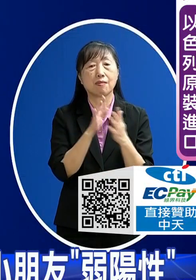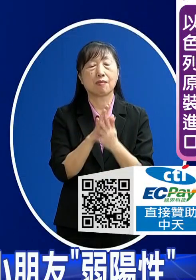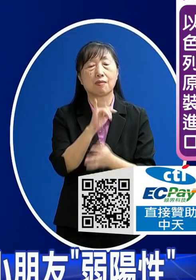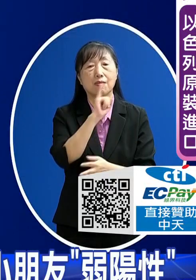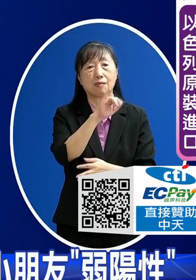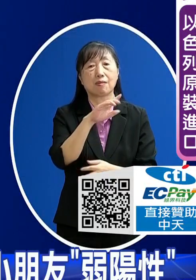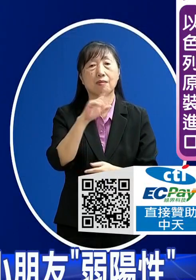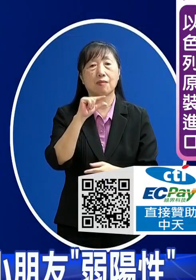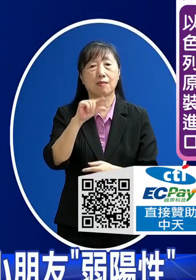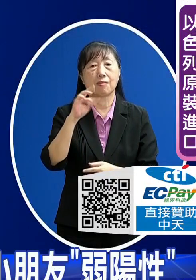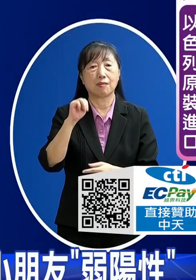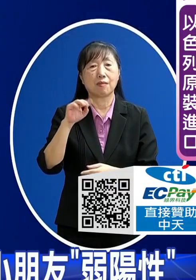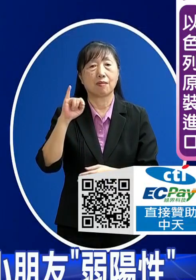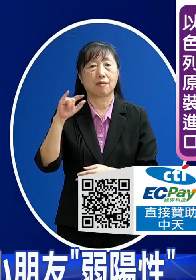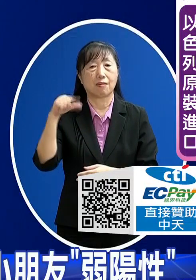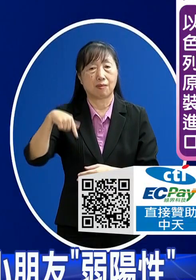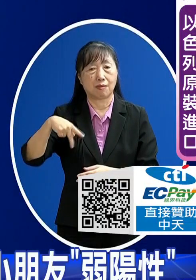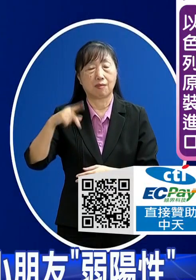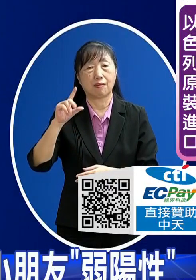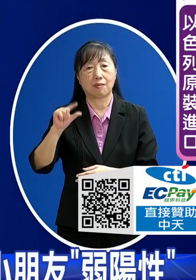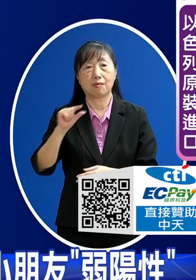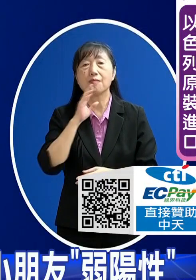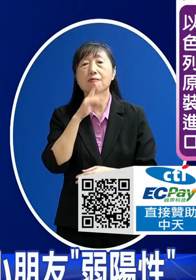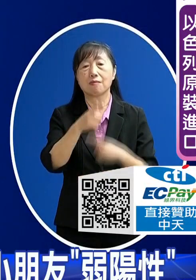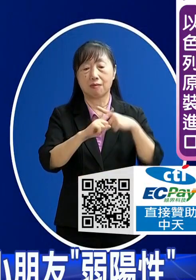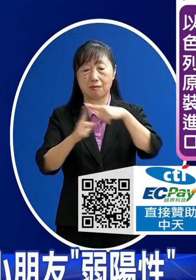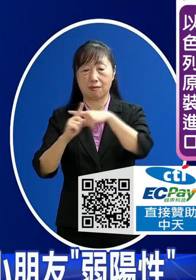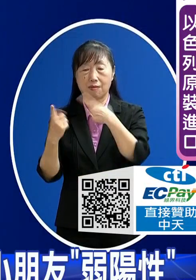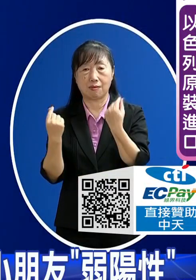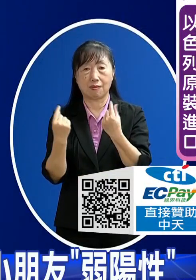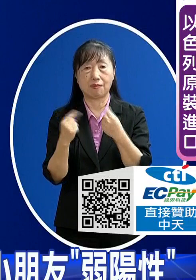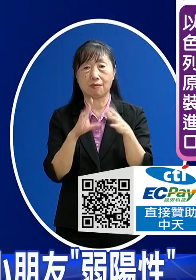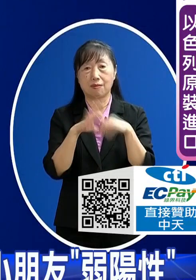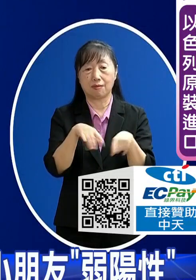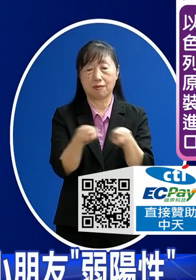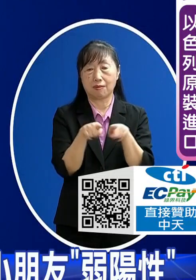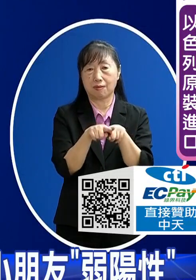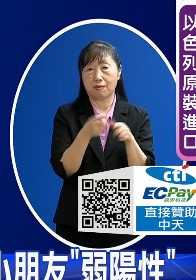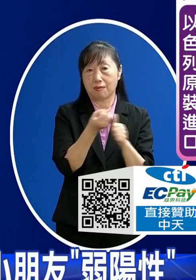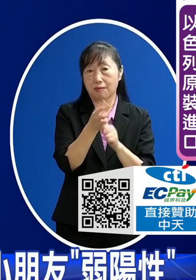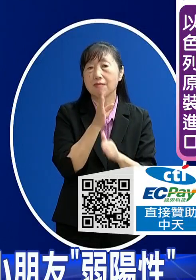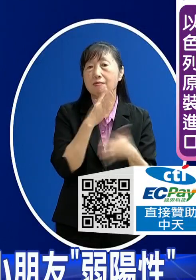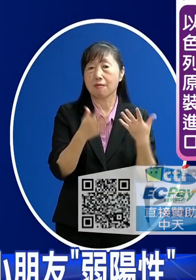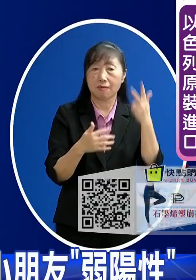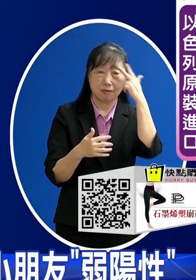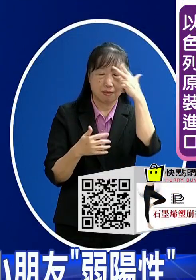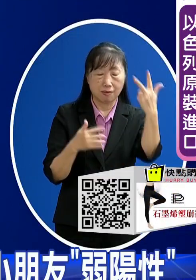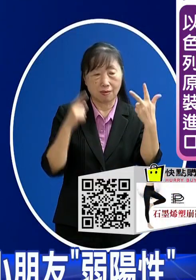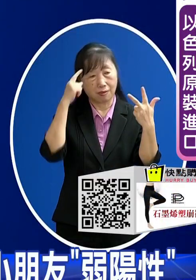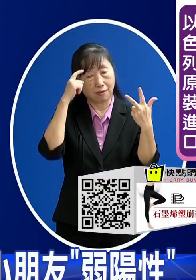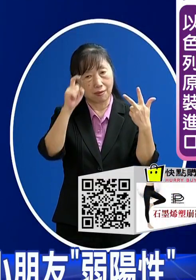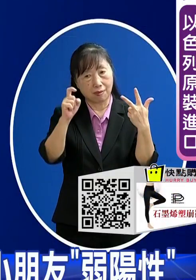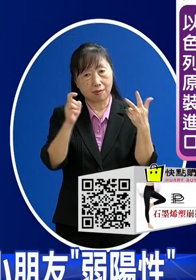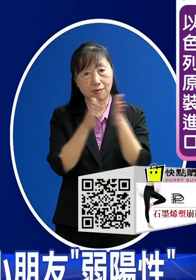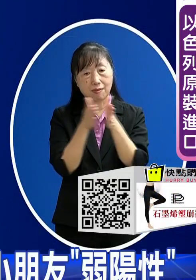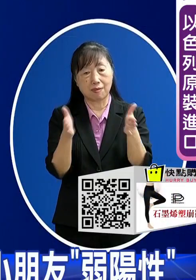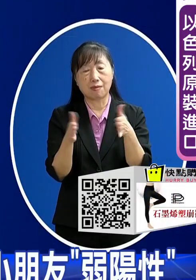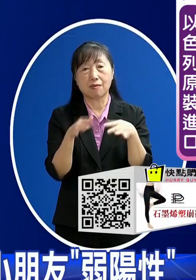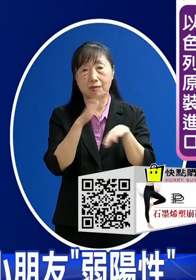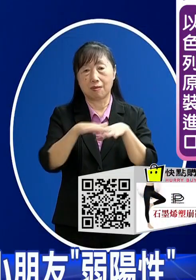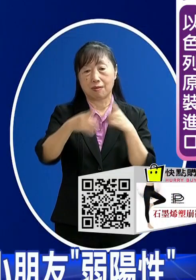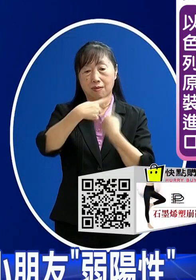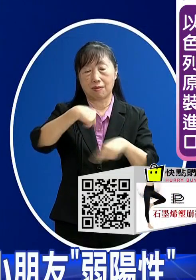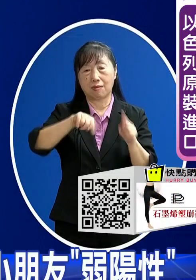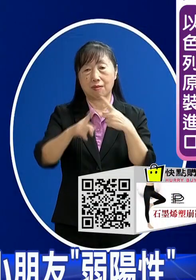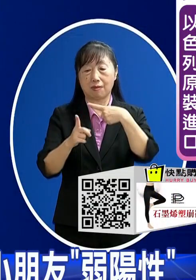IgG 阳，那大概表示就是说，因为我们知道一般感染之后大概7到10天，这个抗体会转为